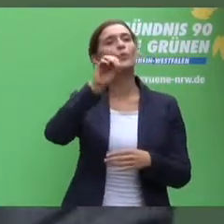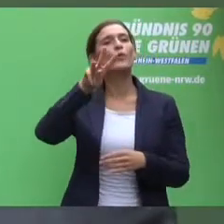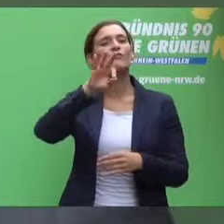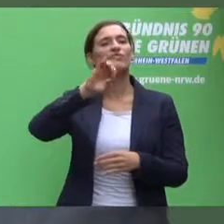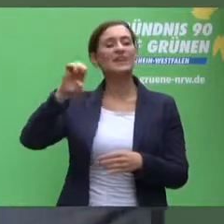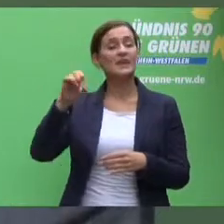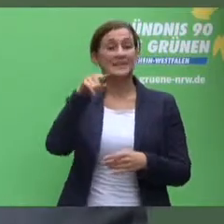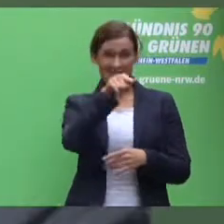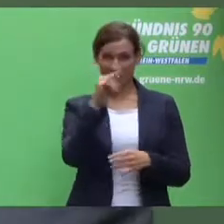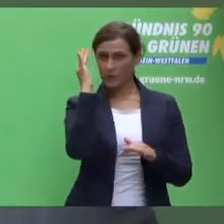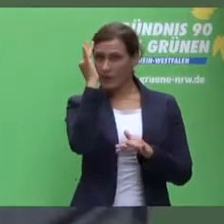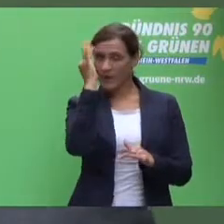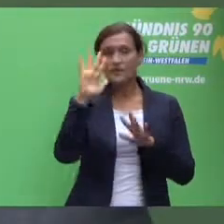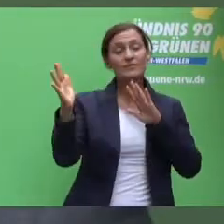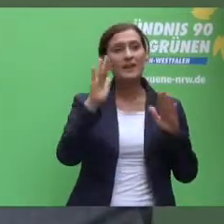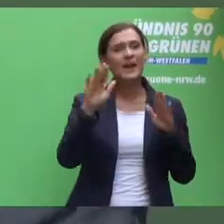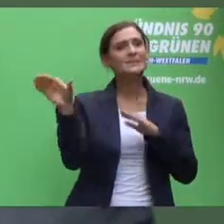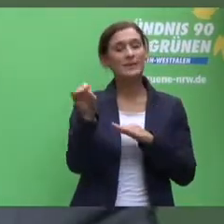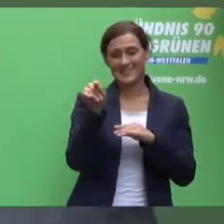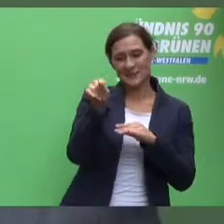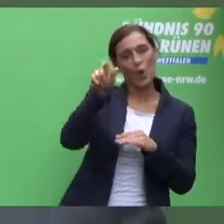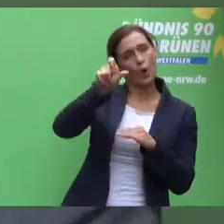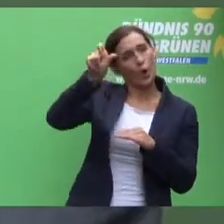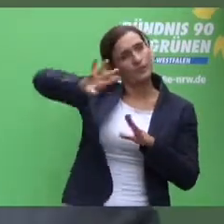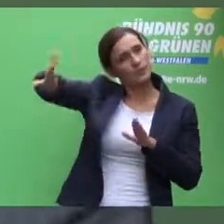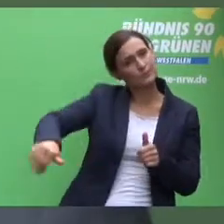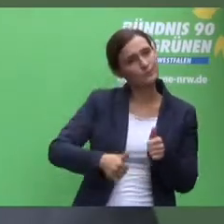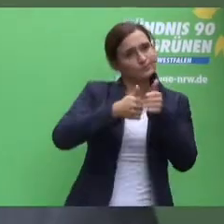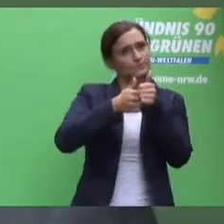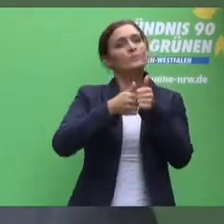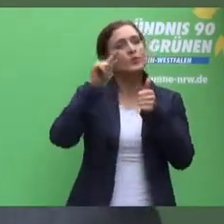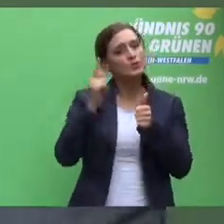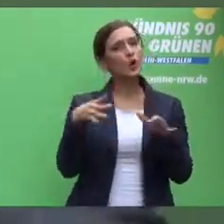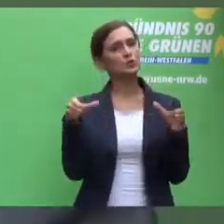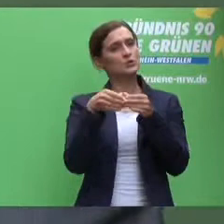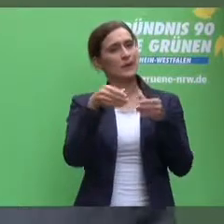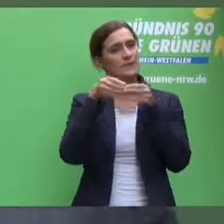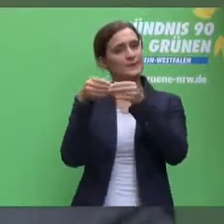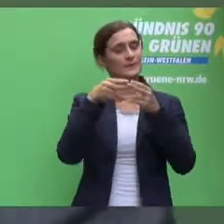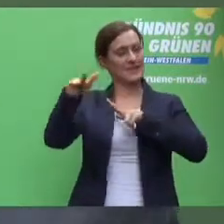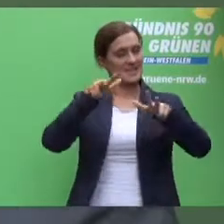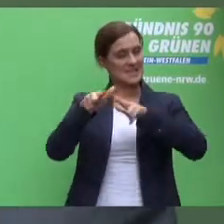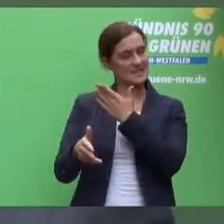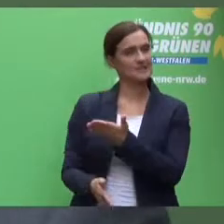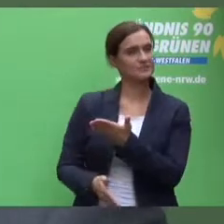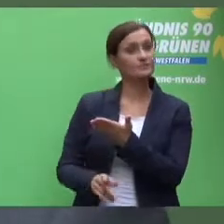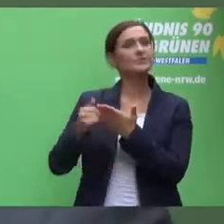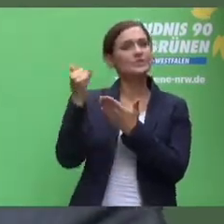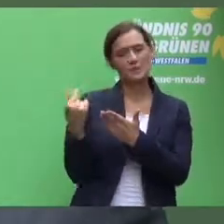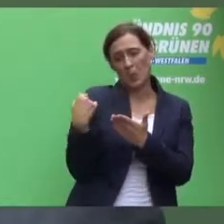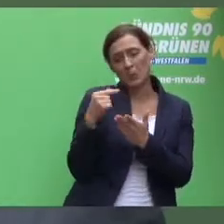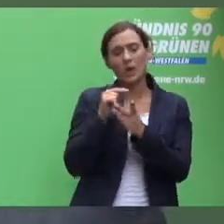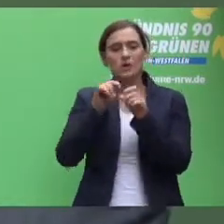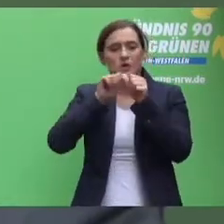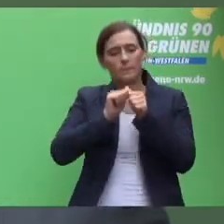mit der Idee, sich von diesen Leuten tolerieren und unterstützen zu lassen und hat gerade mal noch eben die Kurve gekriegt.